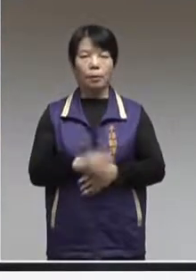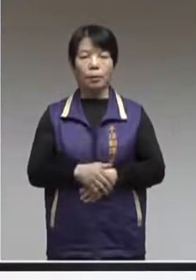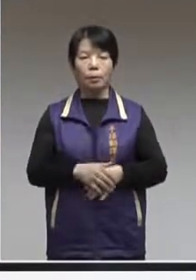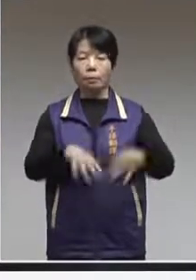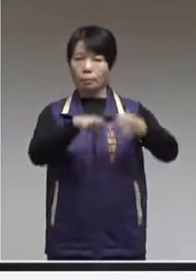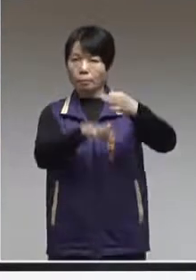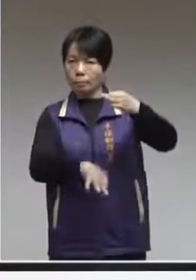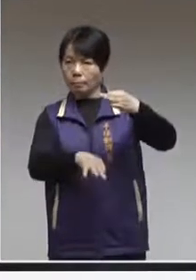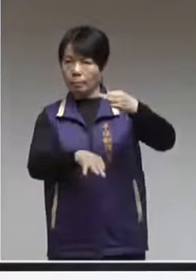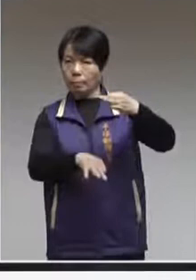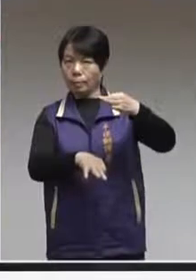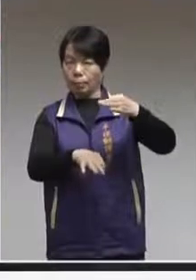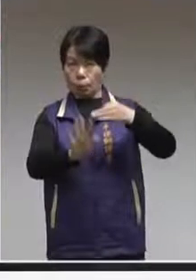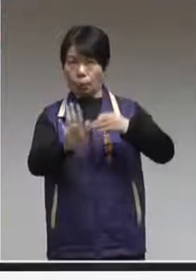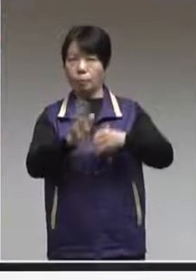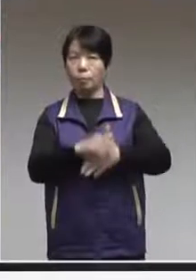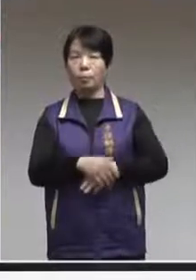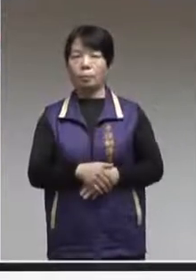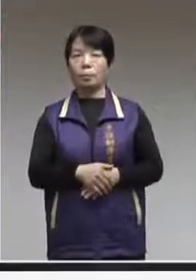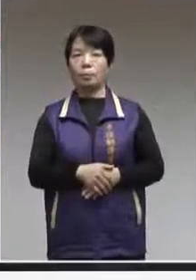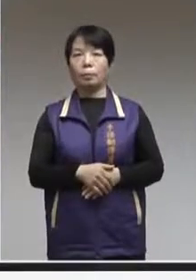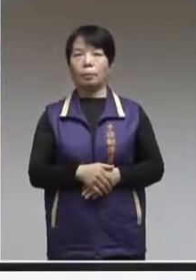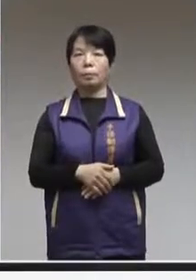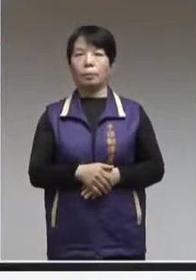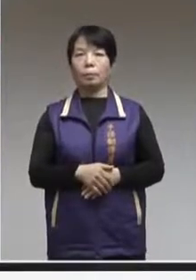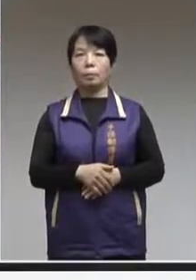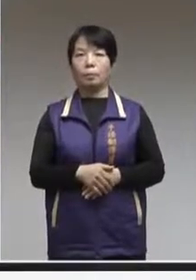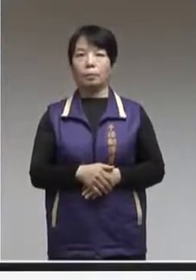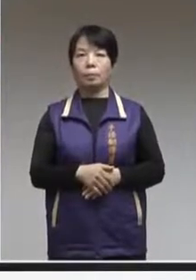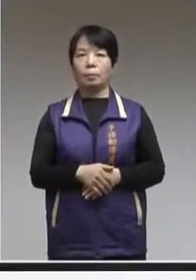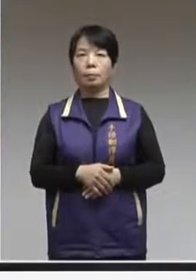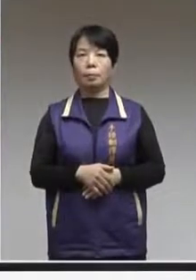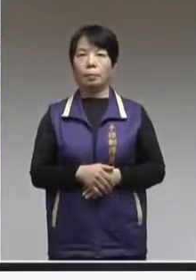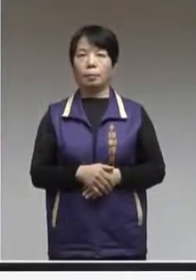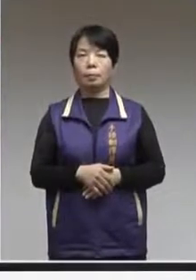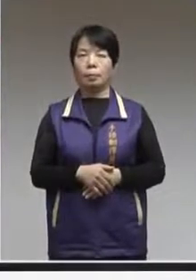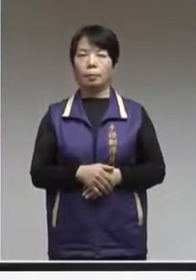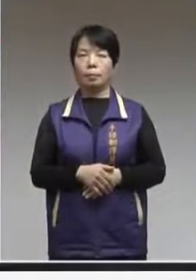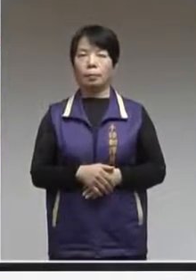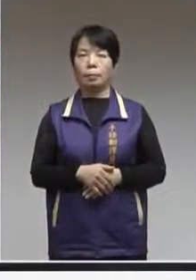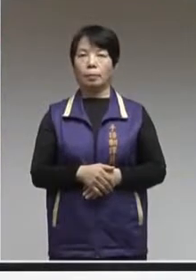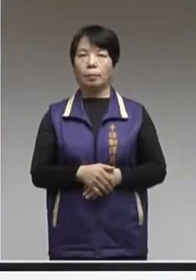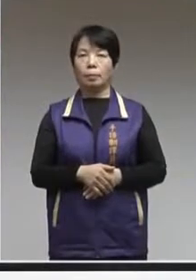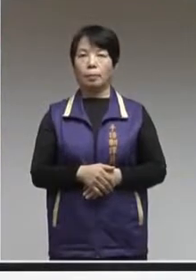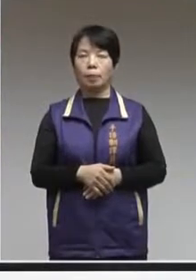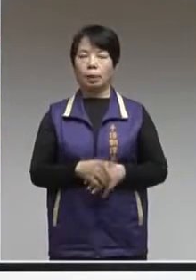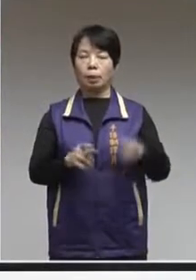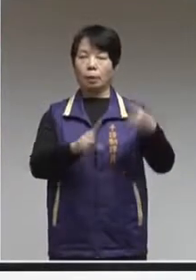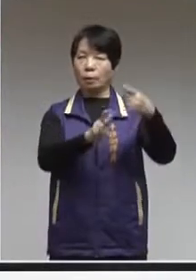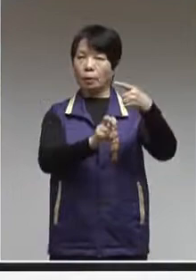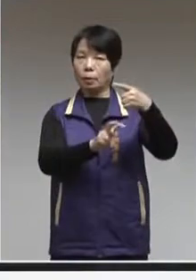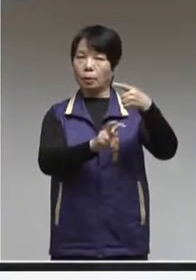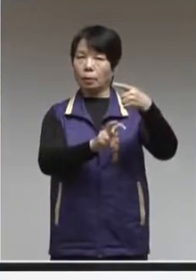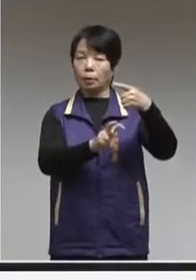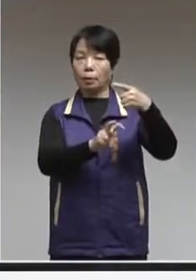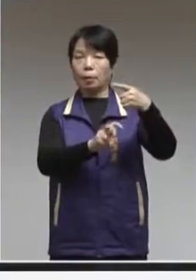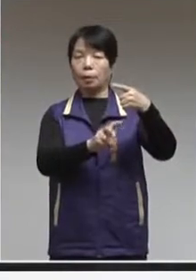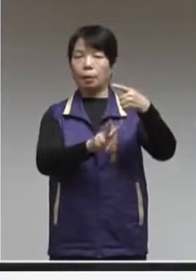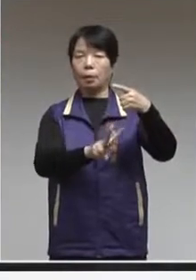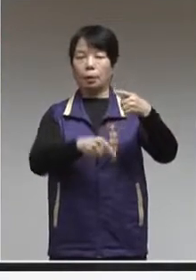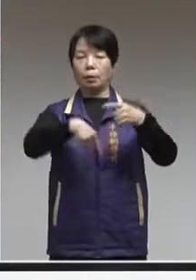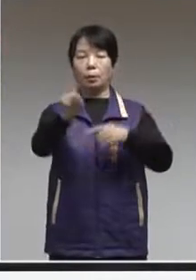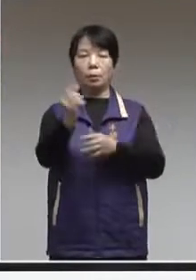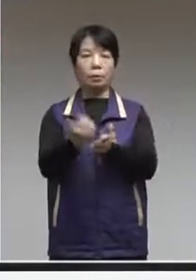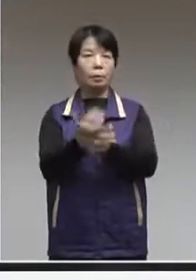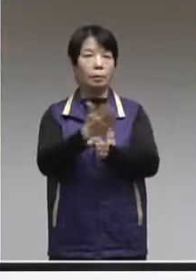列的一个接触期，可框列的这个传染风险这部分，那1月22号有到前镇区